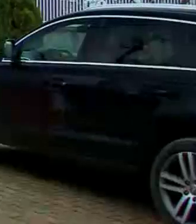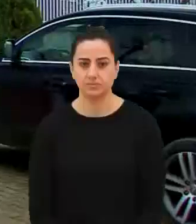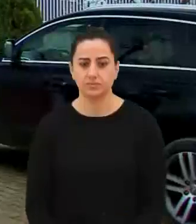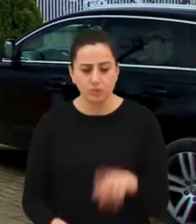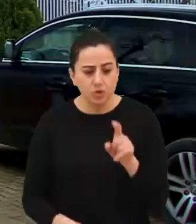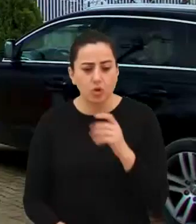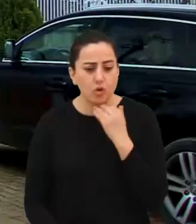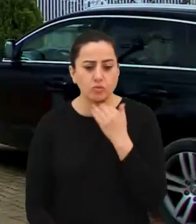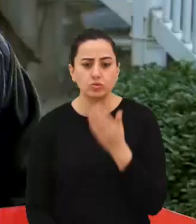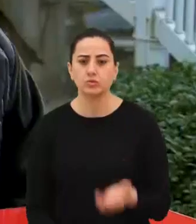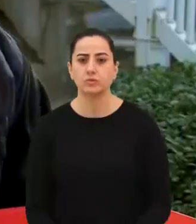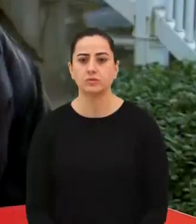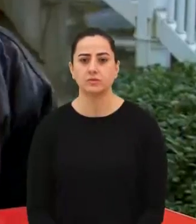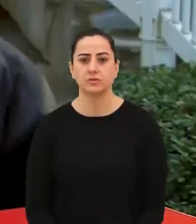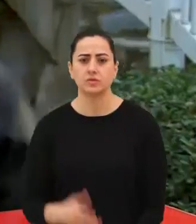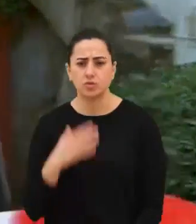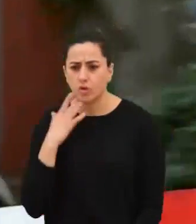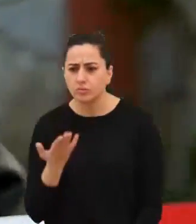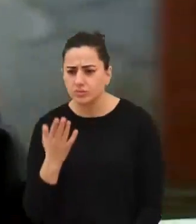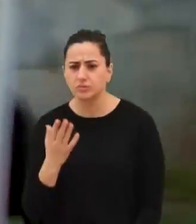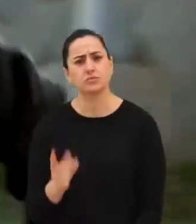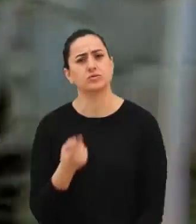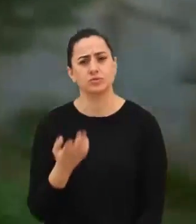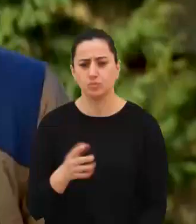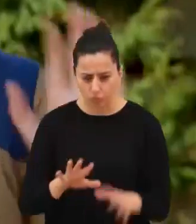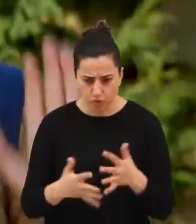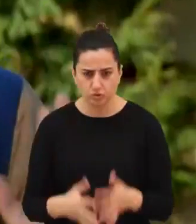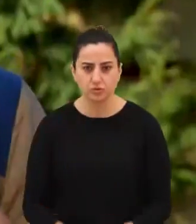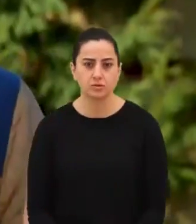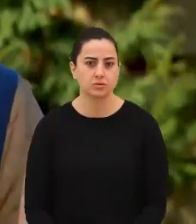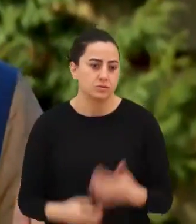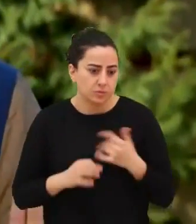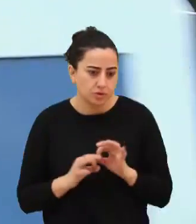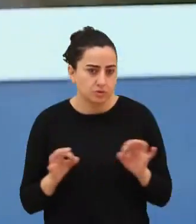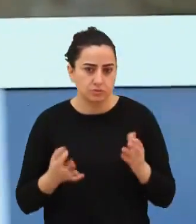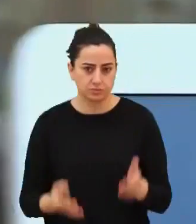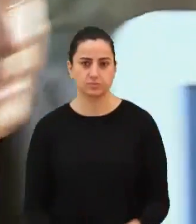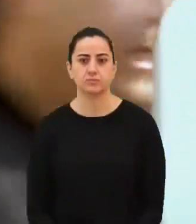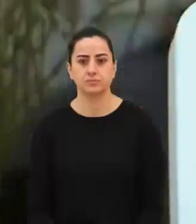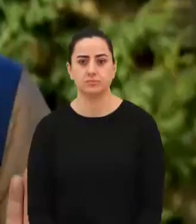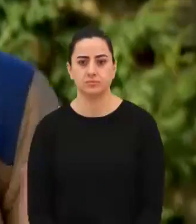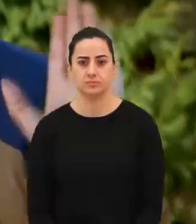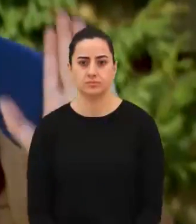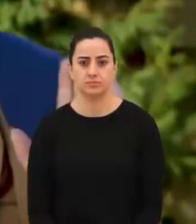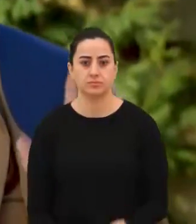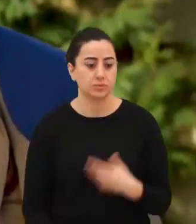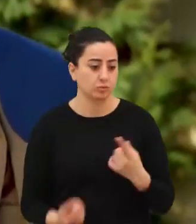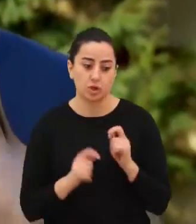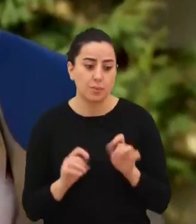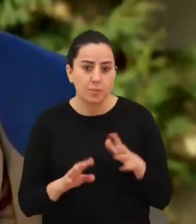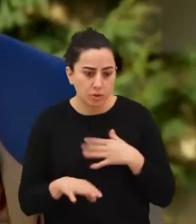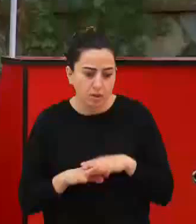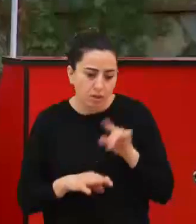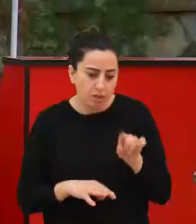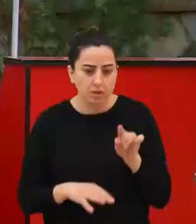Şükrü basıyorum ama vermiyor. Nasıl vermiyor ya? Bozdun mu? Ne yaptın? Ben bir şey yapmadım Şükrü. Çıkır. Ben bir şey yapmadım. Ben sadece